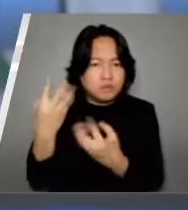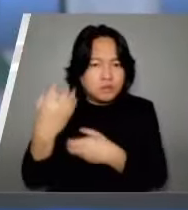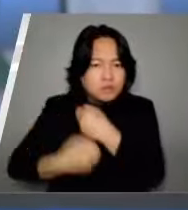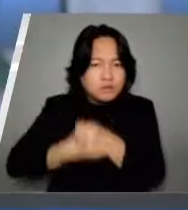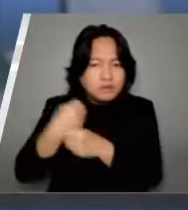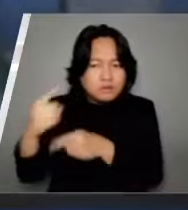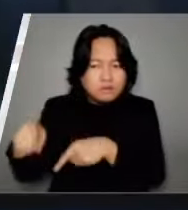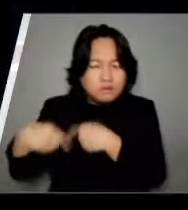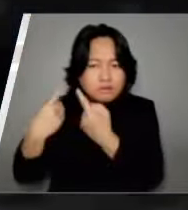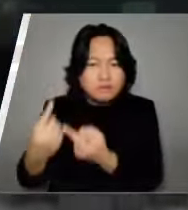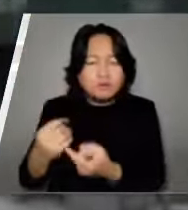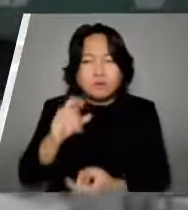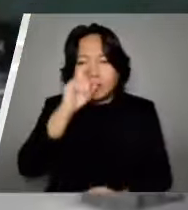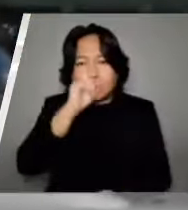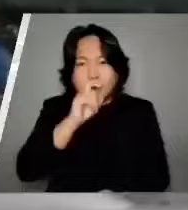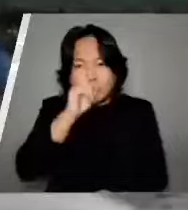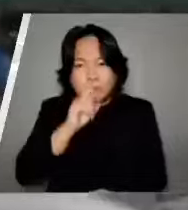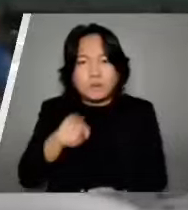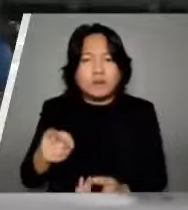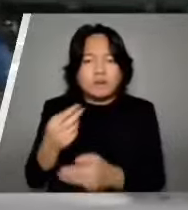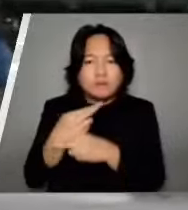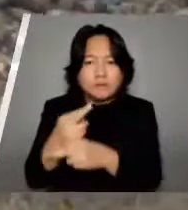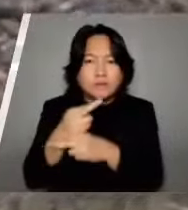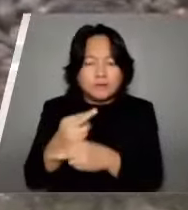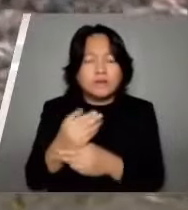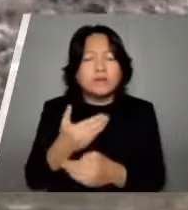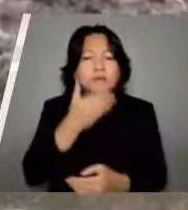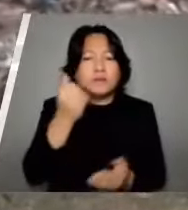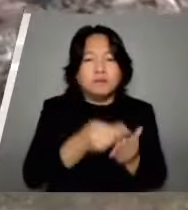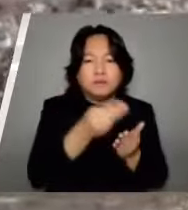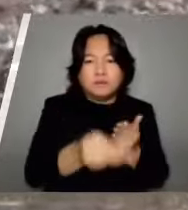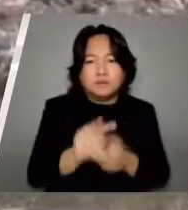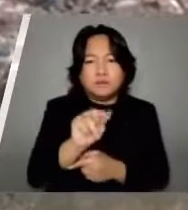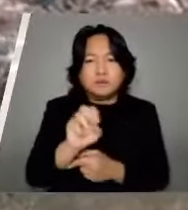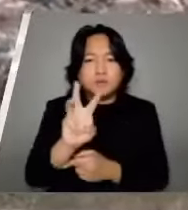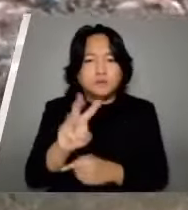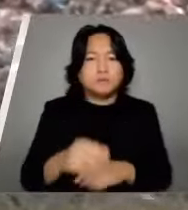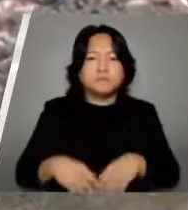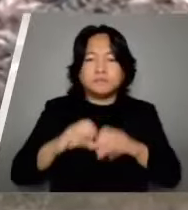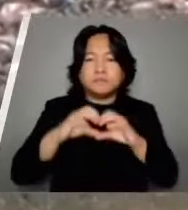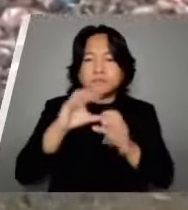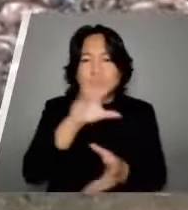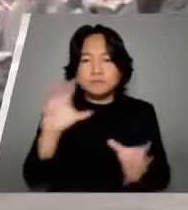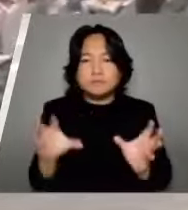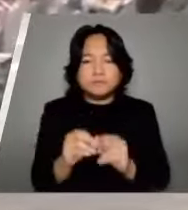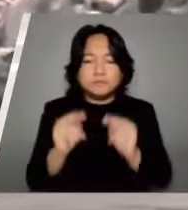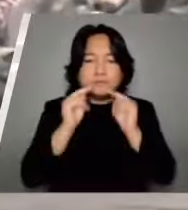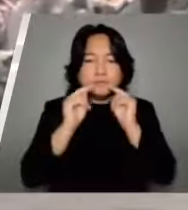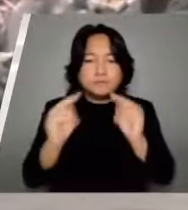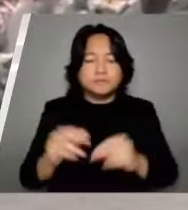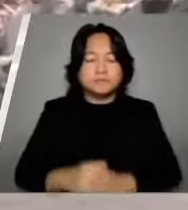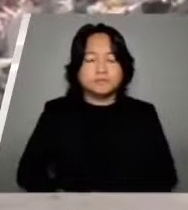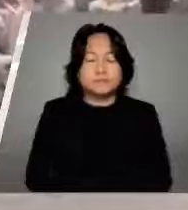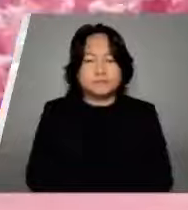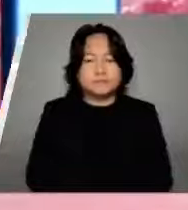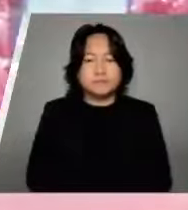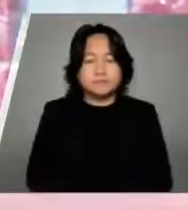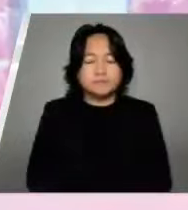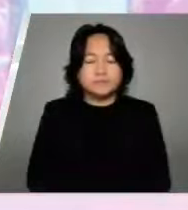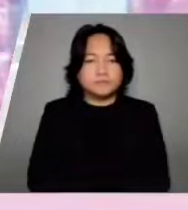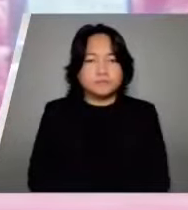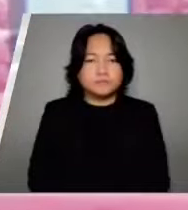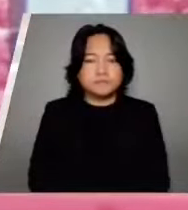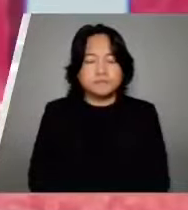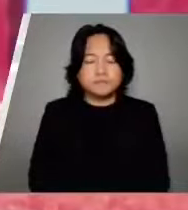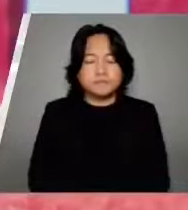as well bumili na lang po. Para sa GMA Integrated News, Chris Zuniga ng GMA Regional TV 1 North Central Luzon, ang